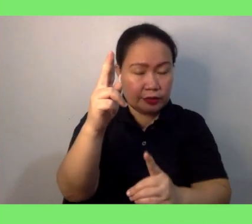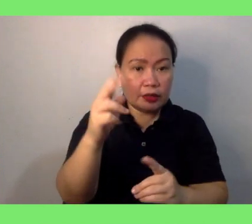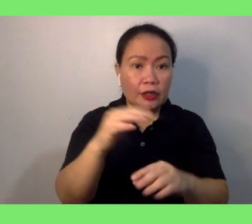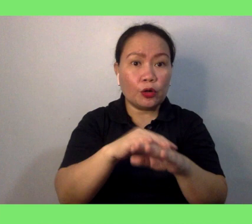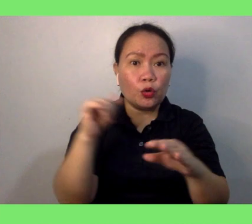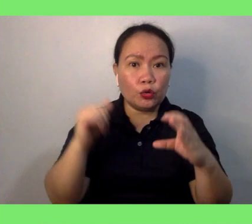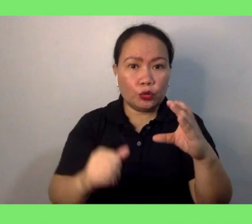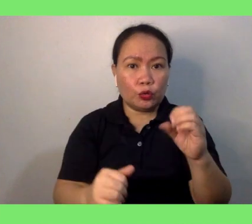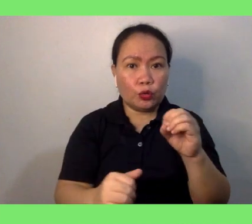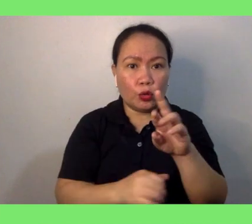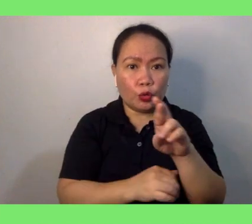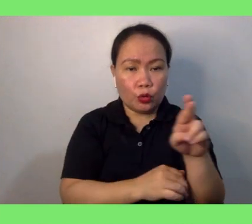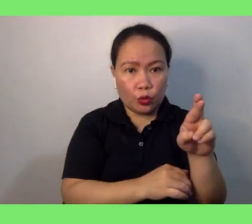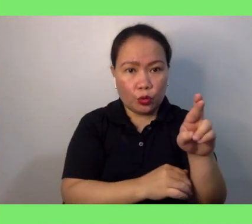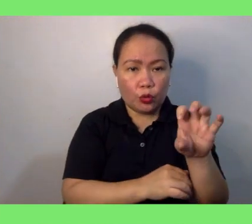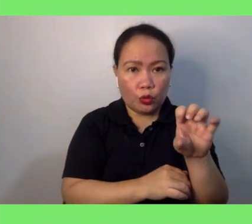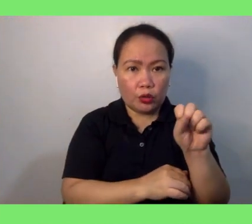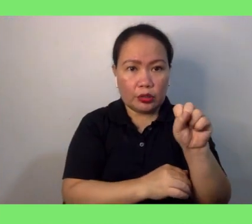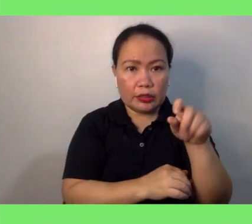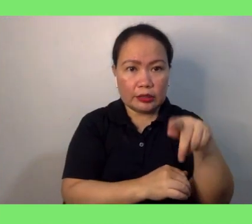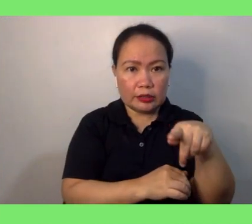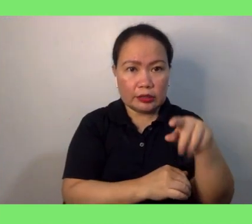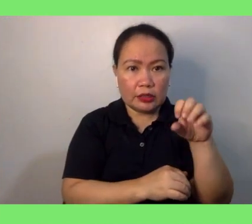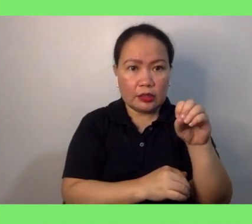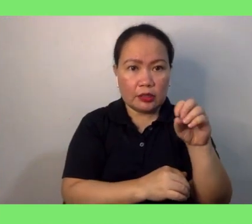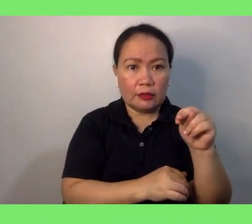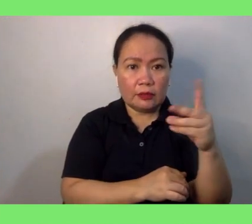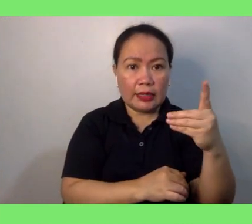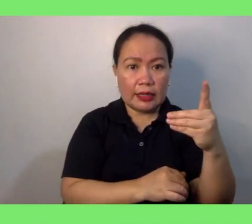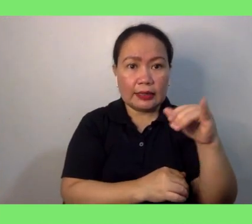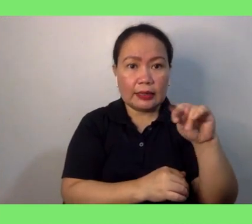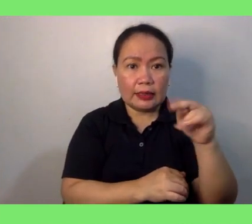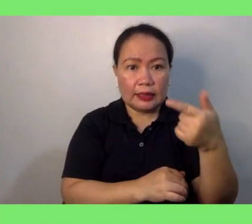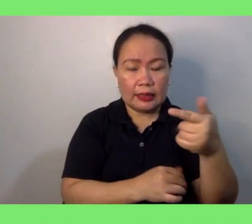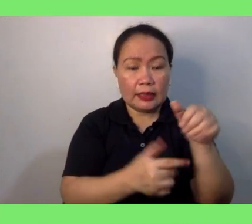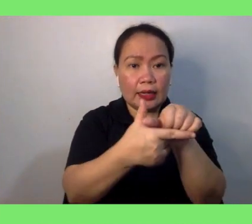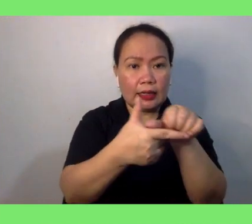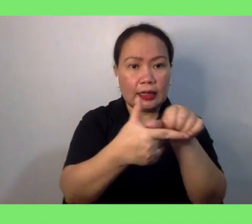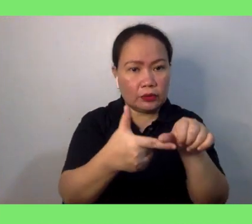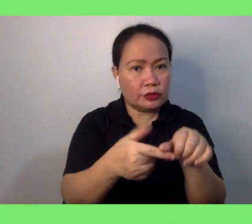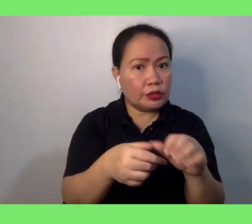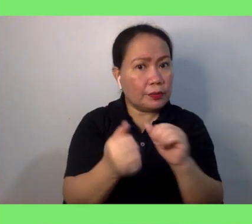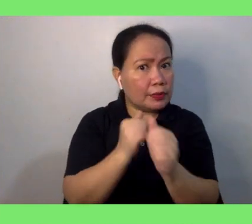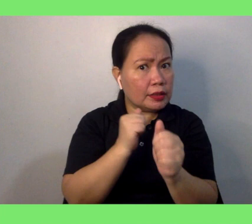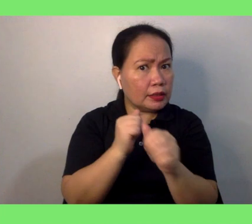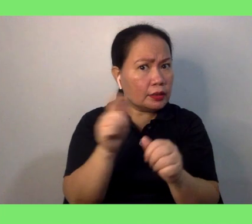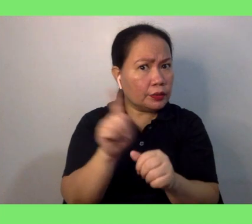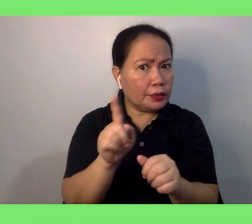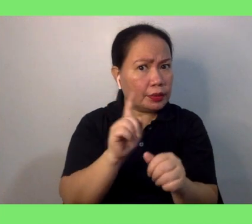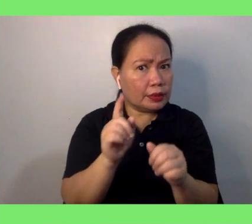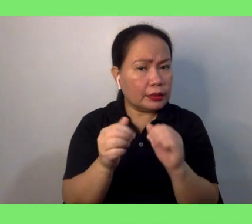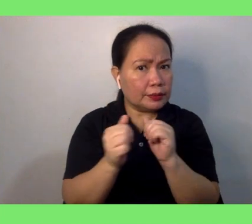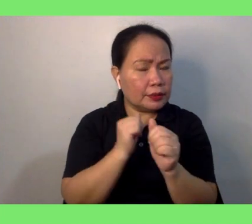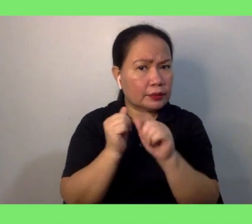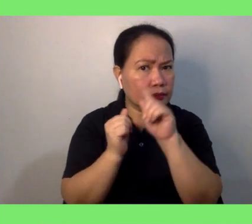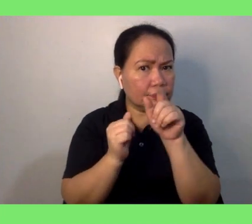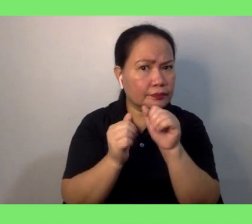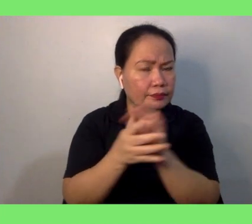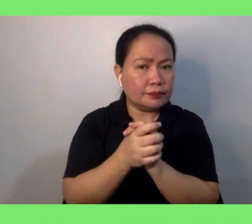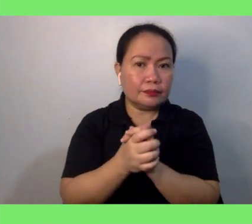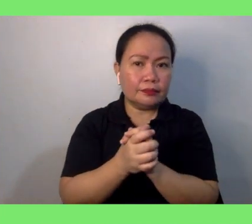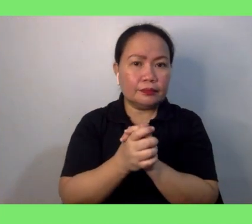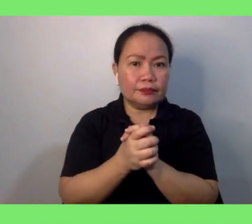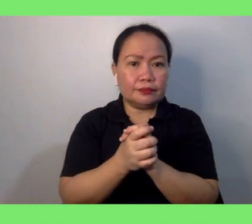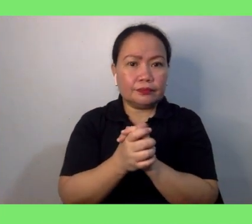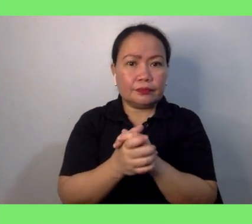ito po at ito corresponding angles. Ibig sabihin, ano ang sinasabi kapag corresponding